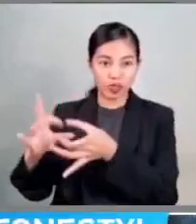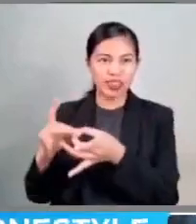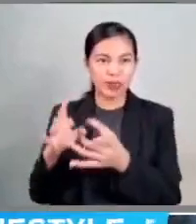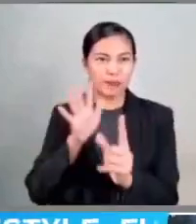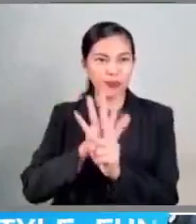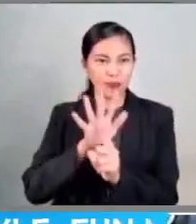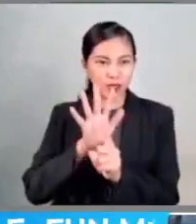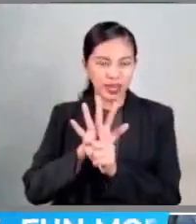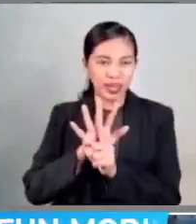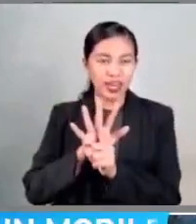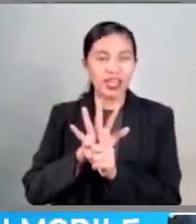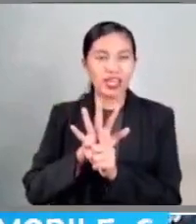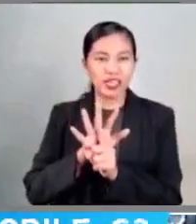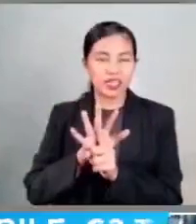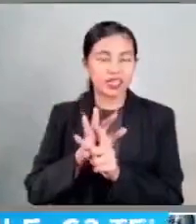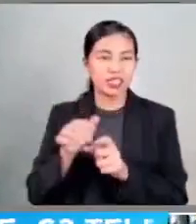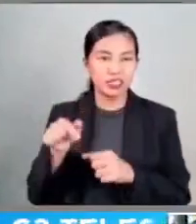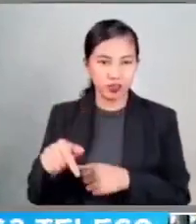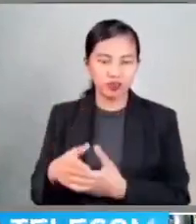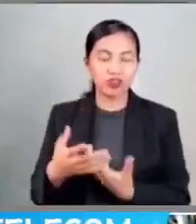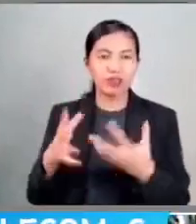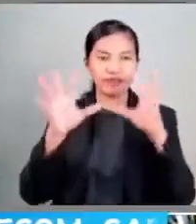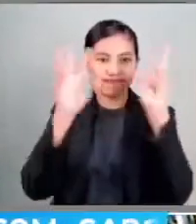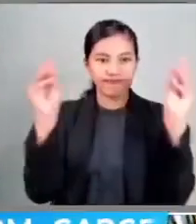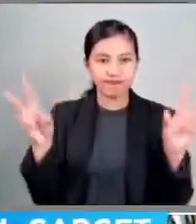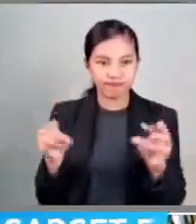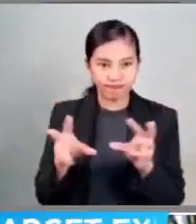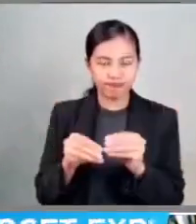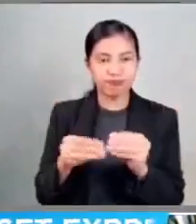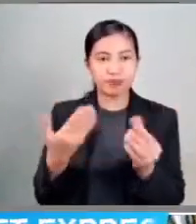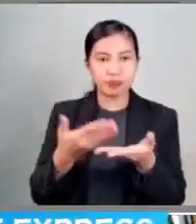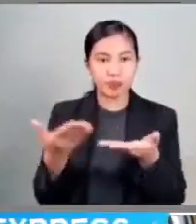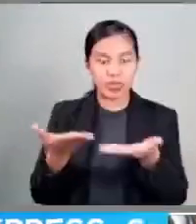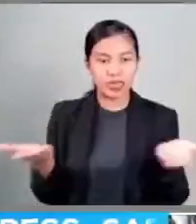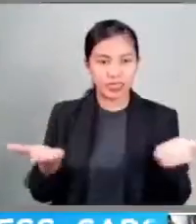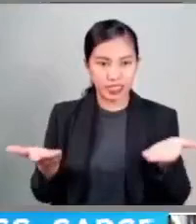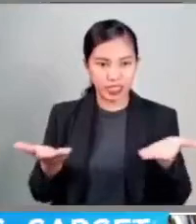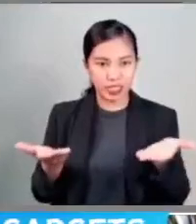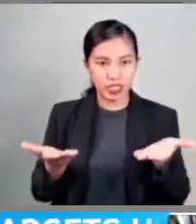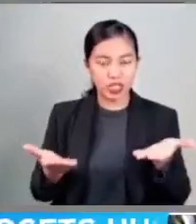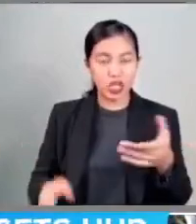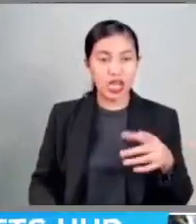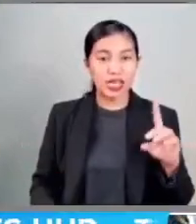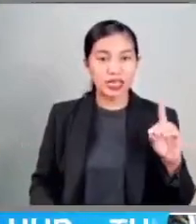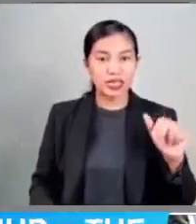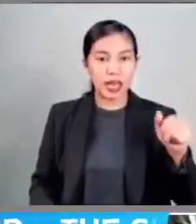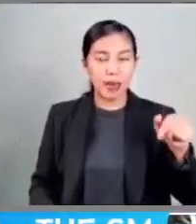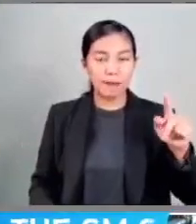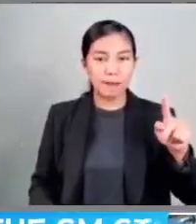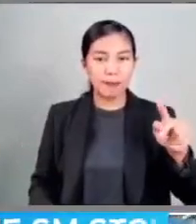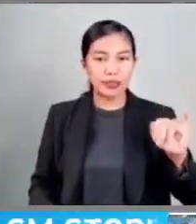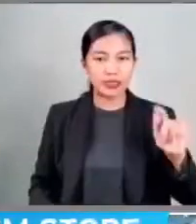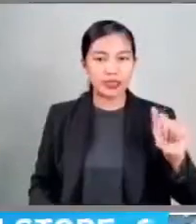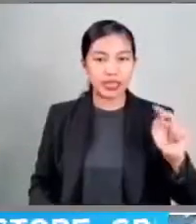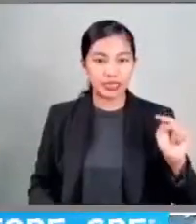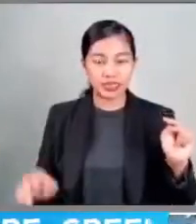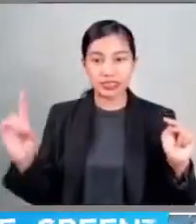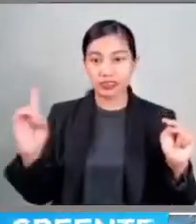Paskuhan shopping center dito sa Dapitan. At yung sa Divisoria, kung saan marami sa ating mga kababayan, doon talaga namimili